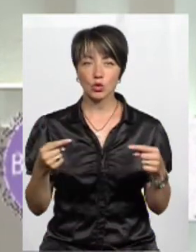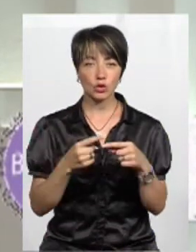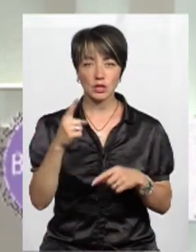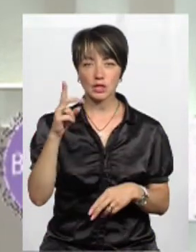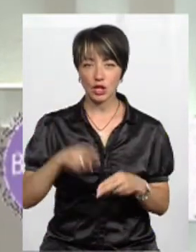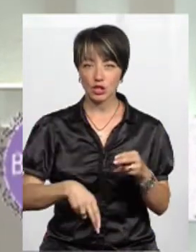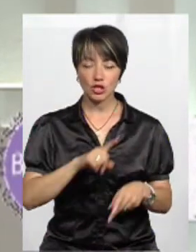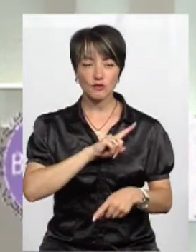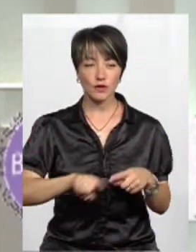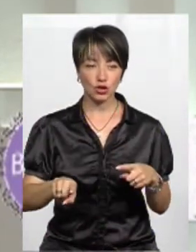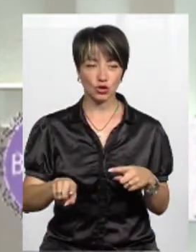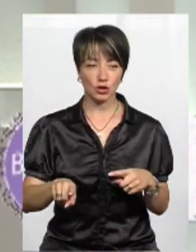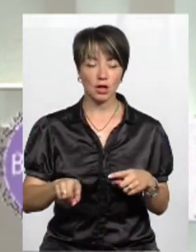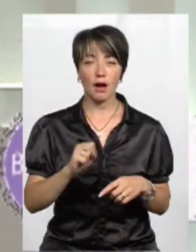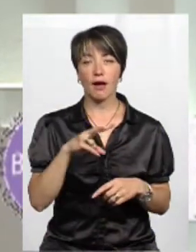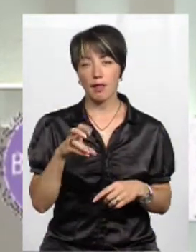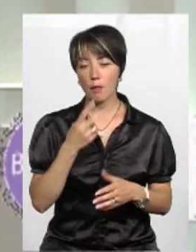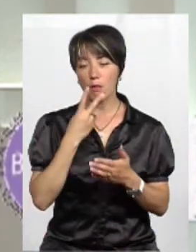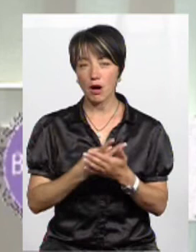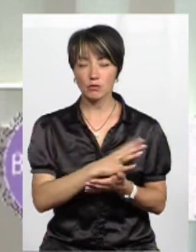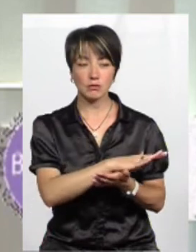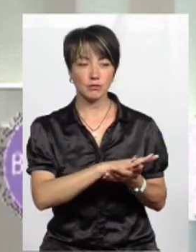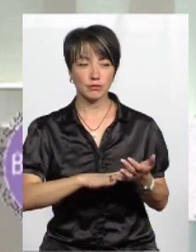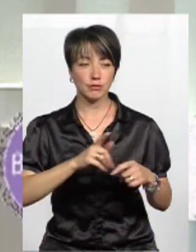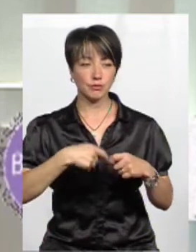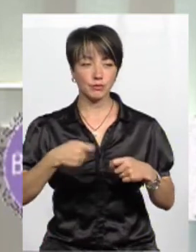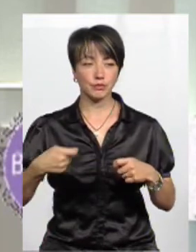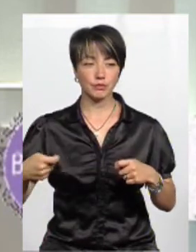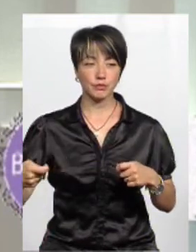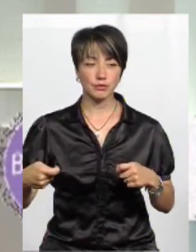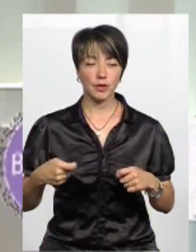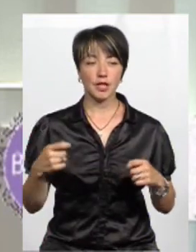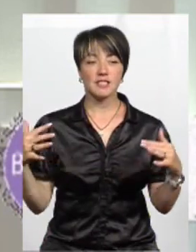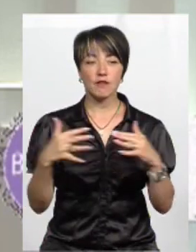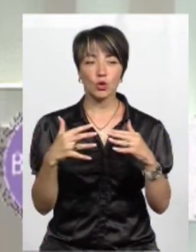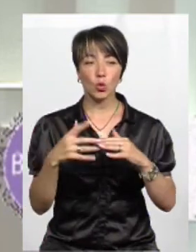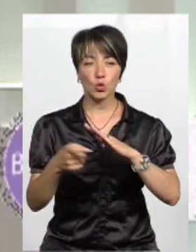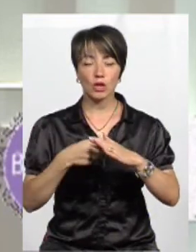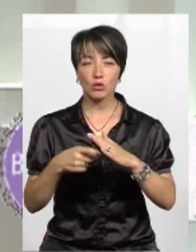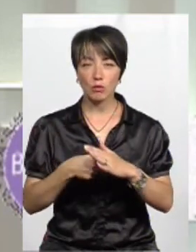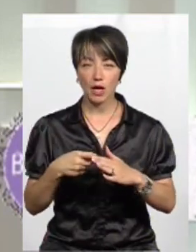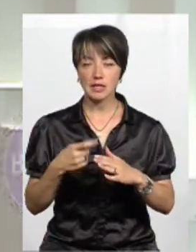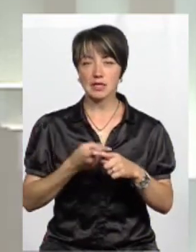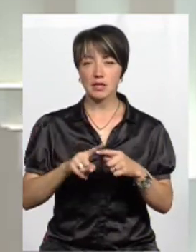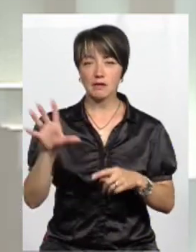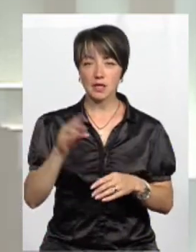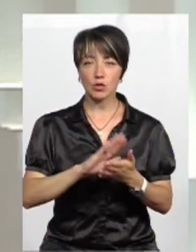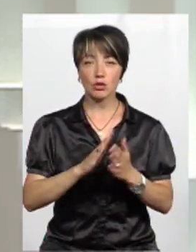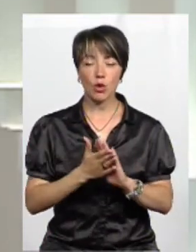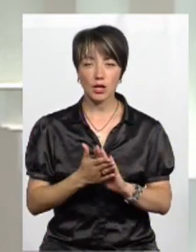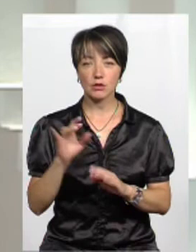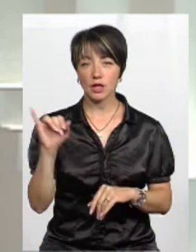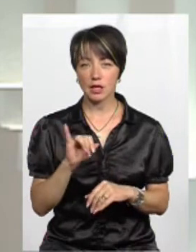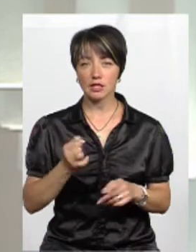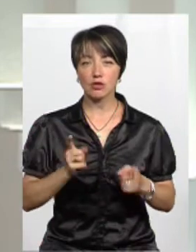точно закінчиться набагато все швидше. Однак ми бачимо, що процес затягнувся з війною на Донбасі, з цією всією ситуацією.